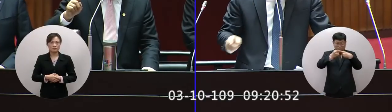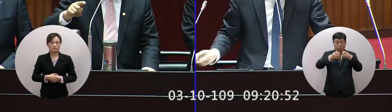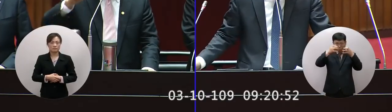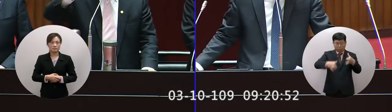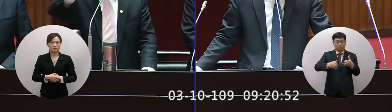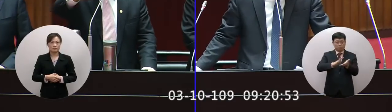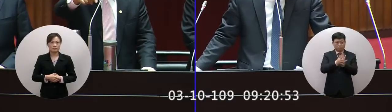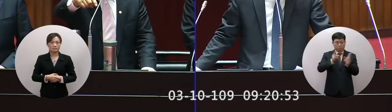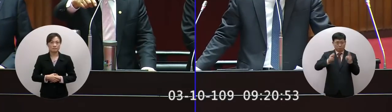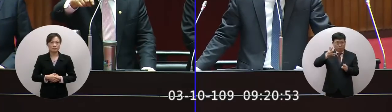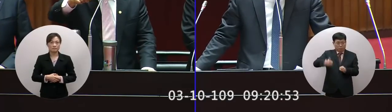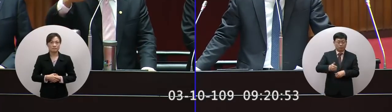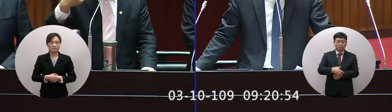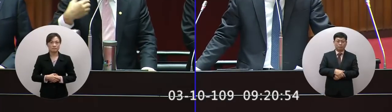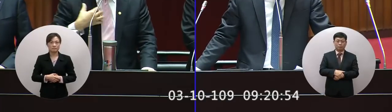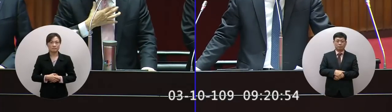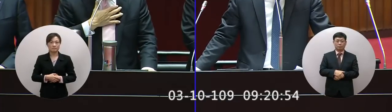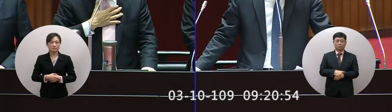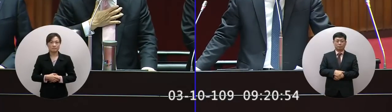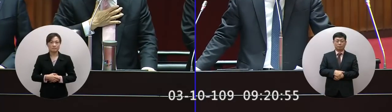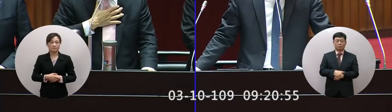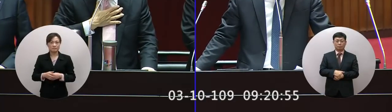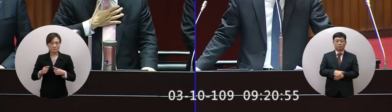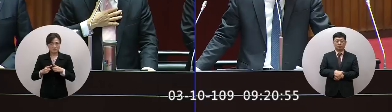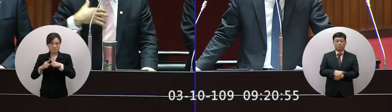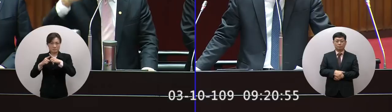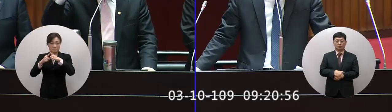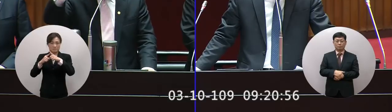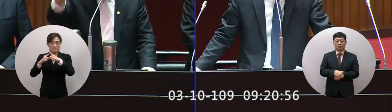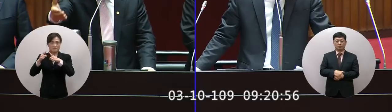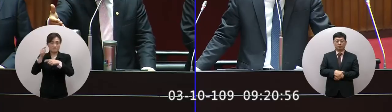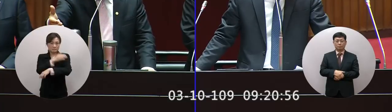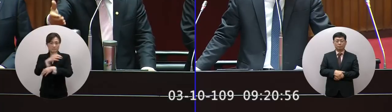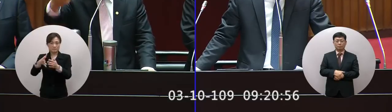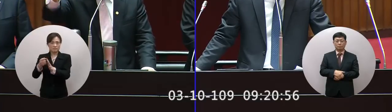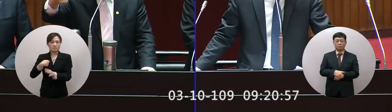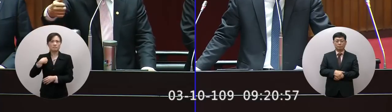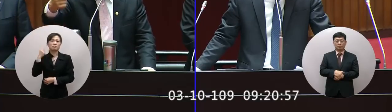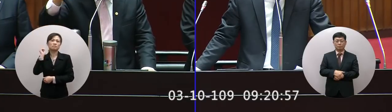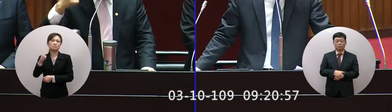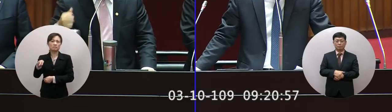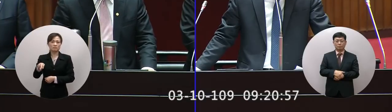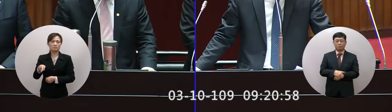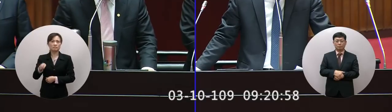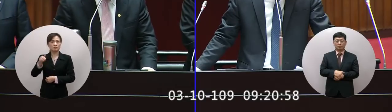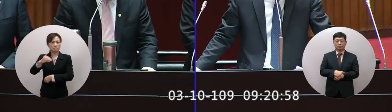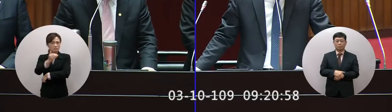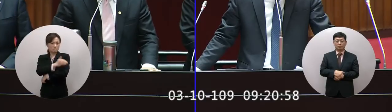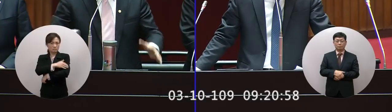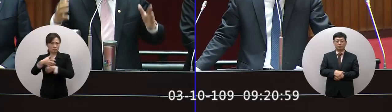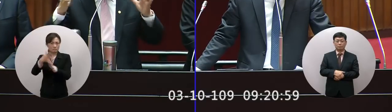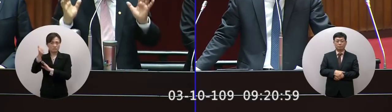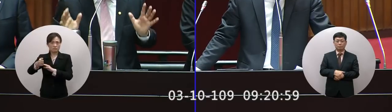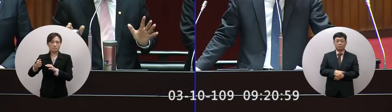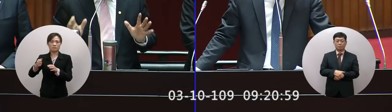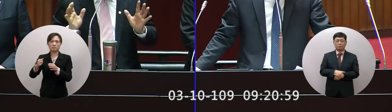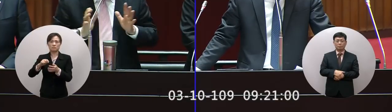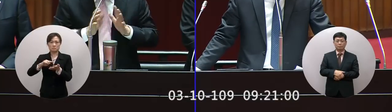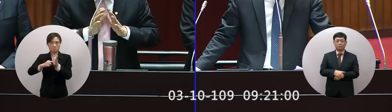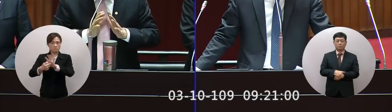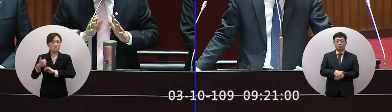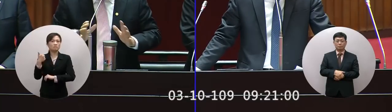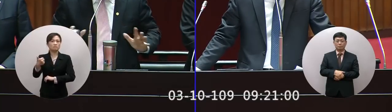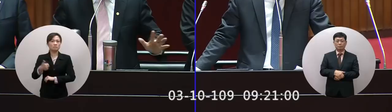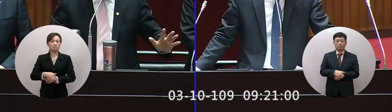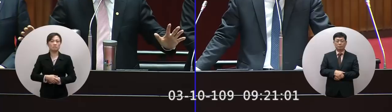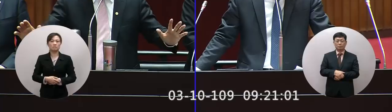开设担任指挥官？ 第一线的指挥官就是我派的啊，所以陈时中做指挥官也做得很出色，那我们就